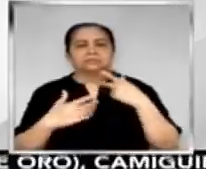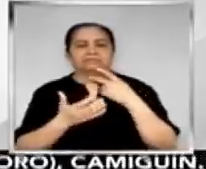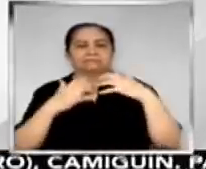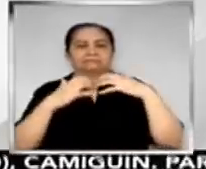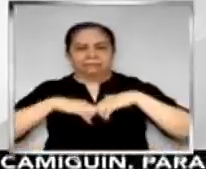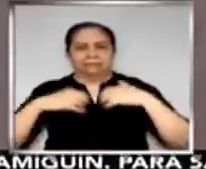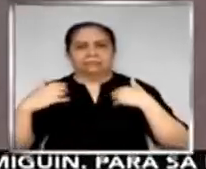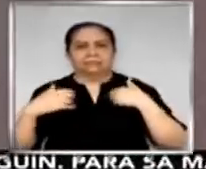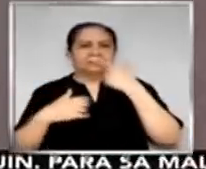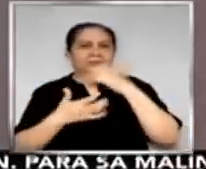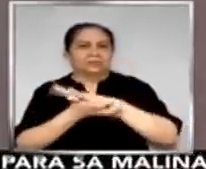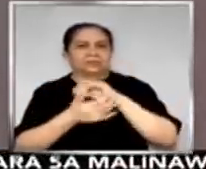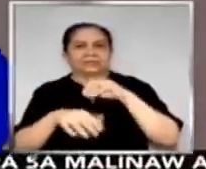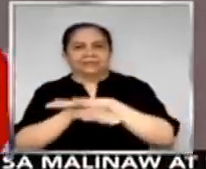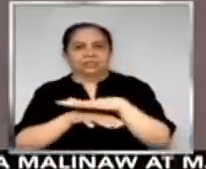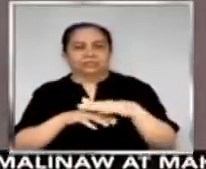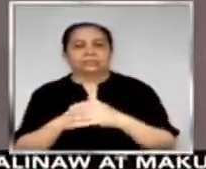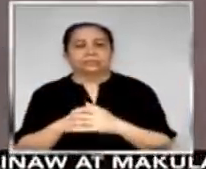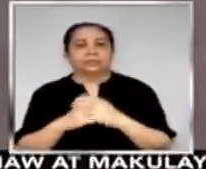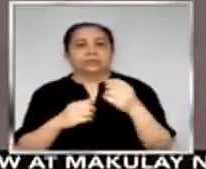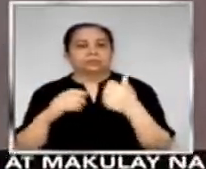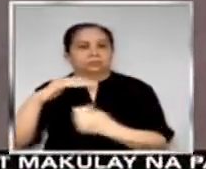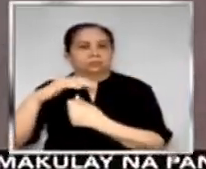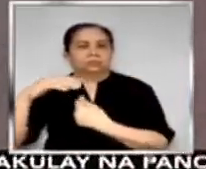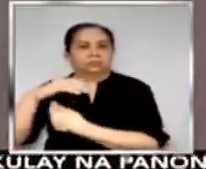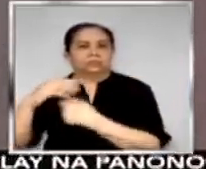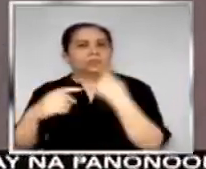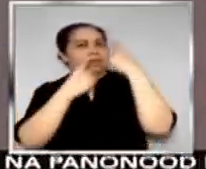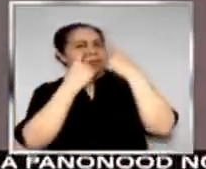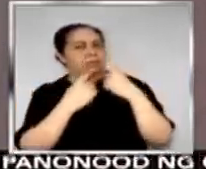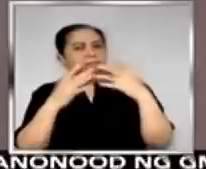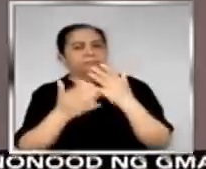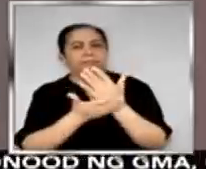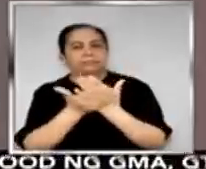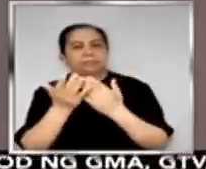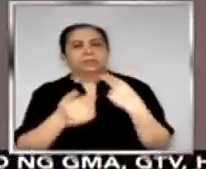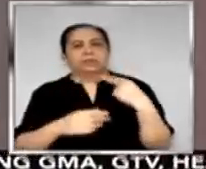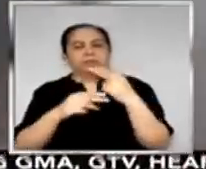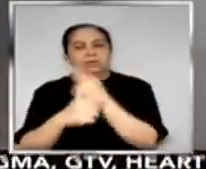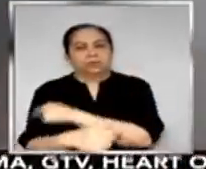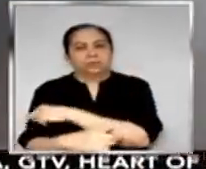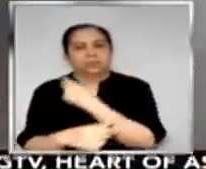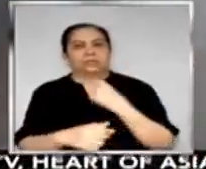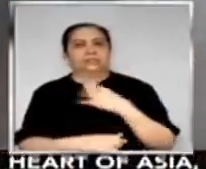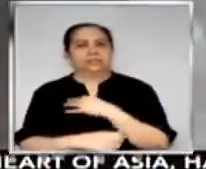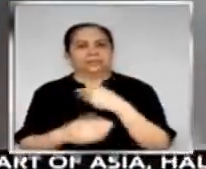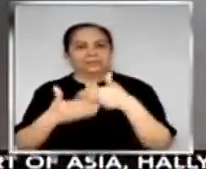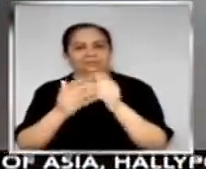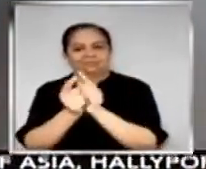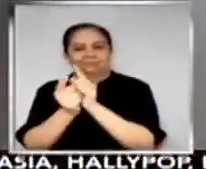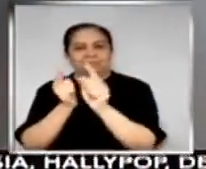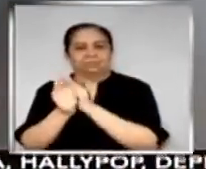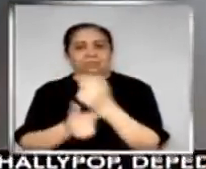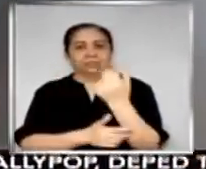COVID infection. Naka-quarantine at na-swab test na ang mga hospital staff na close contact ng nurse. 13 doktor,